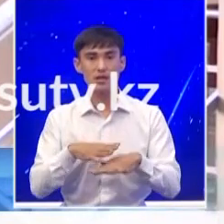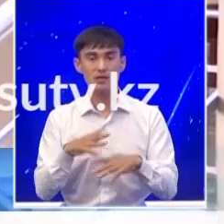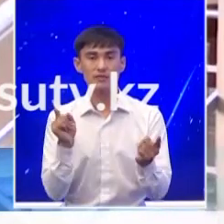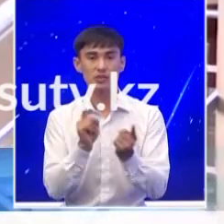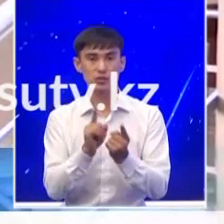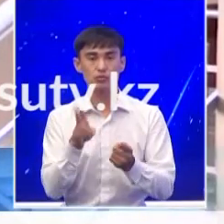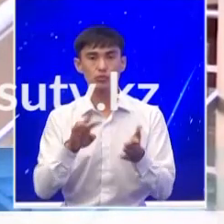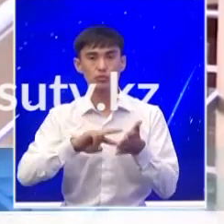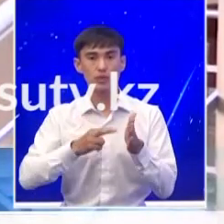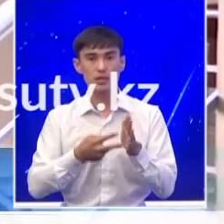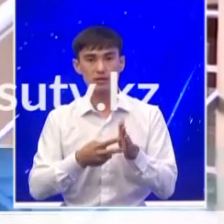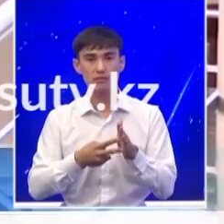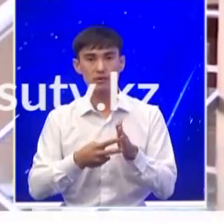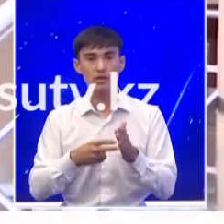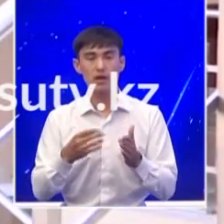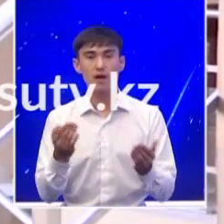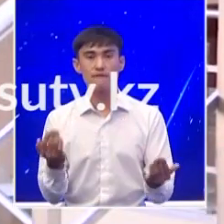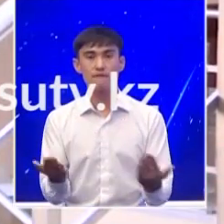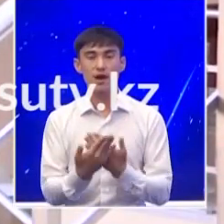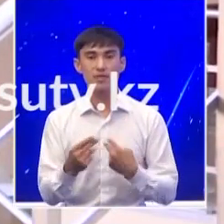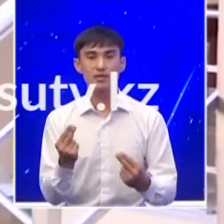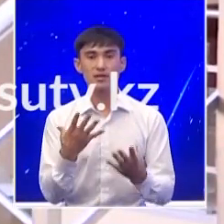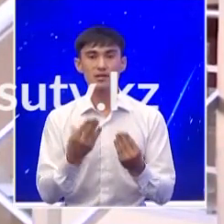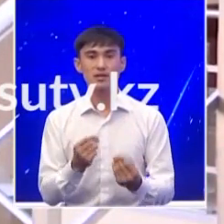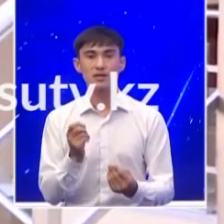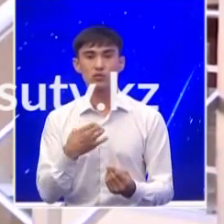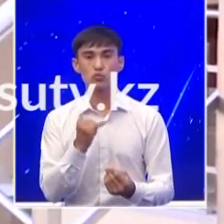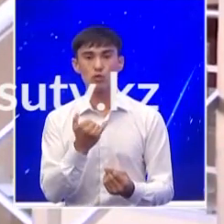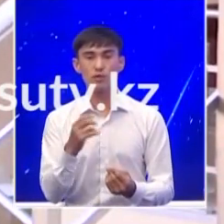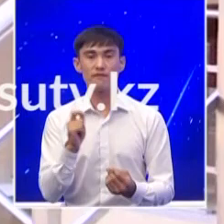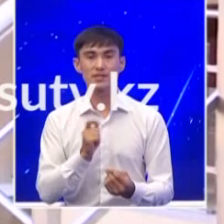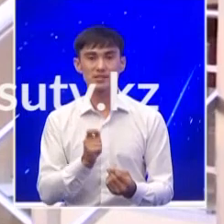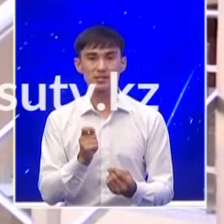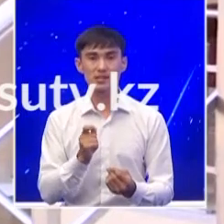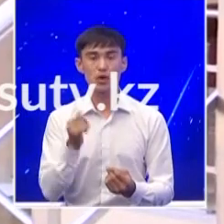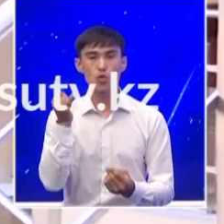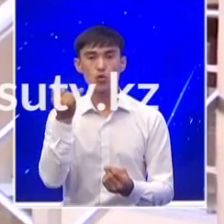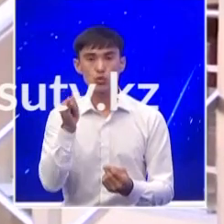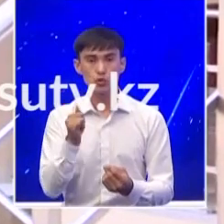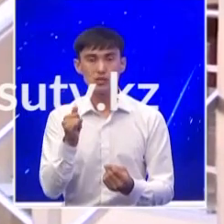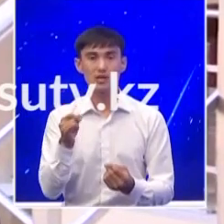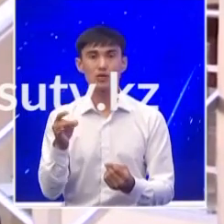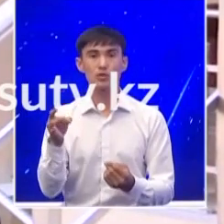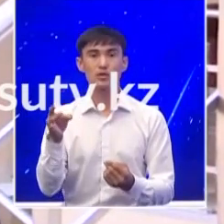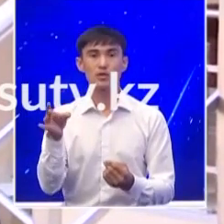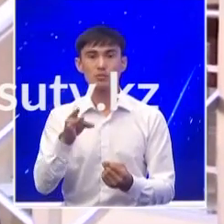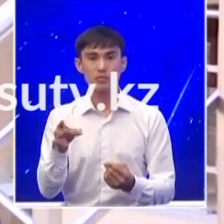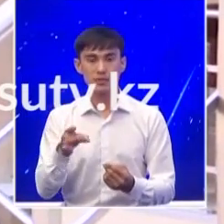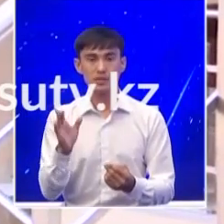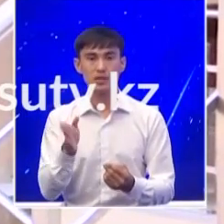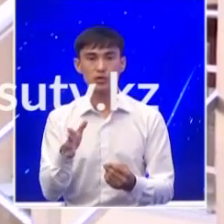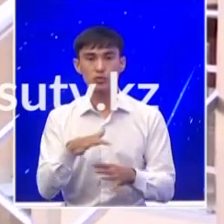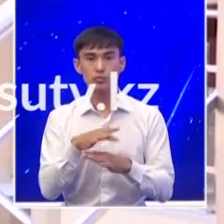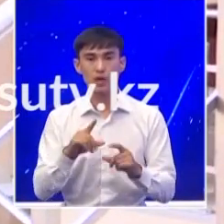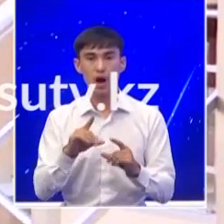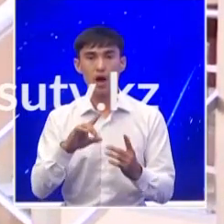на выходных, в субботу, воскресенье, Памфиловский район, Уйгурский район, ряд районов посетить.